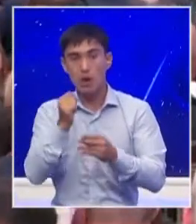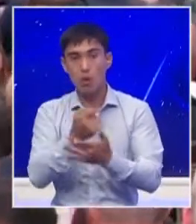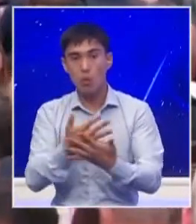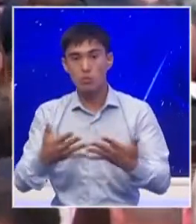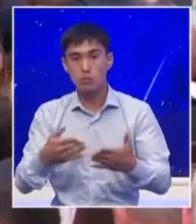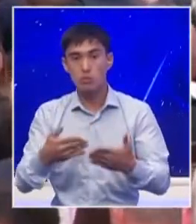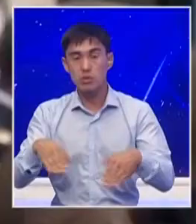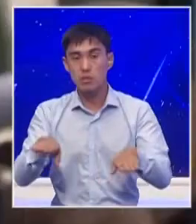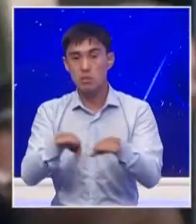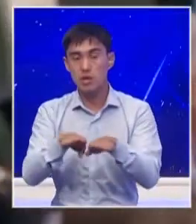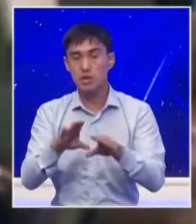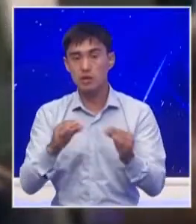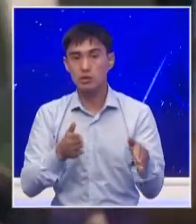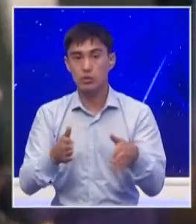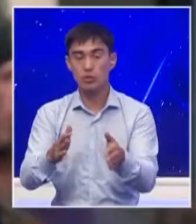перекрыта